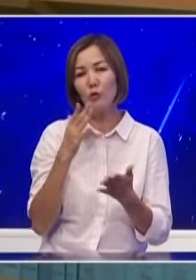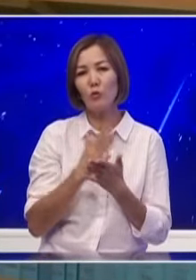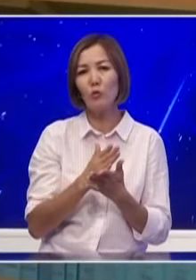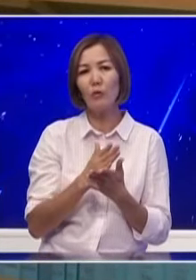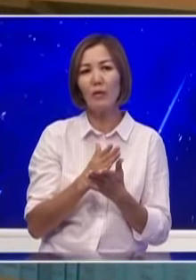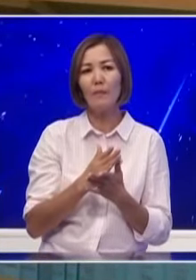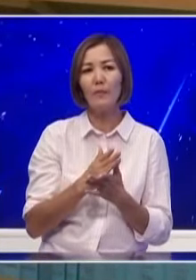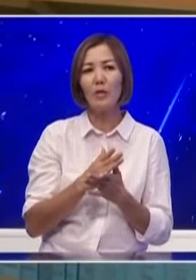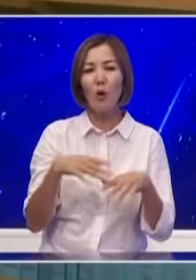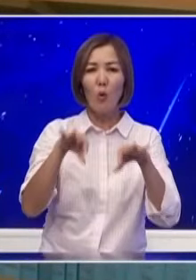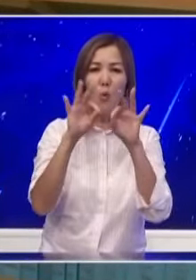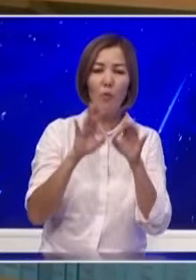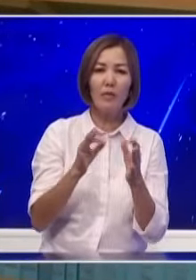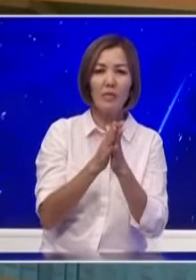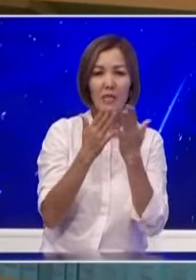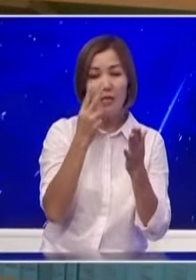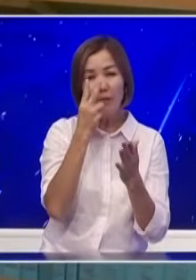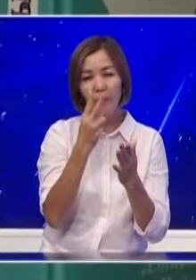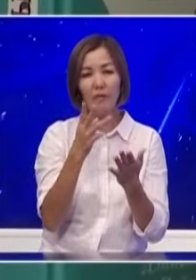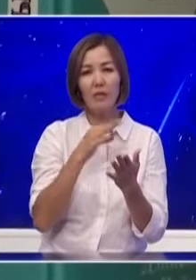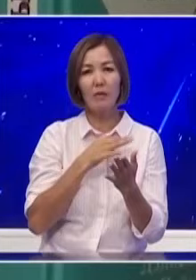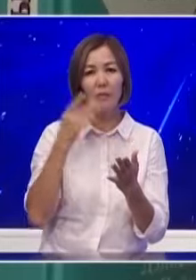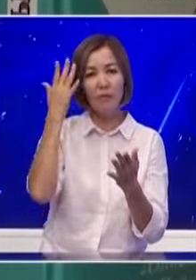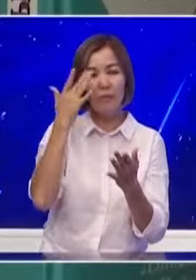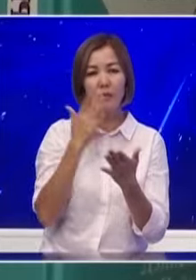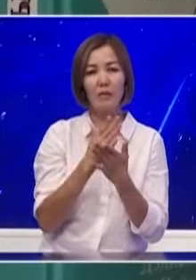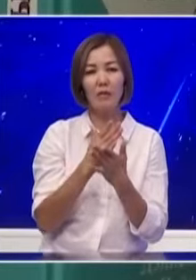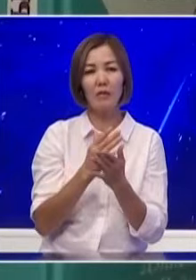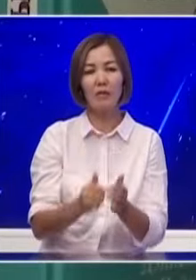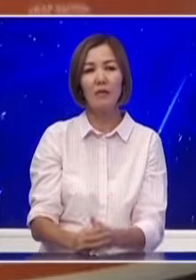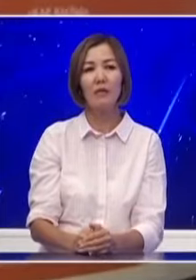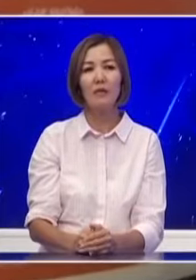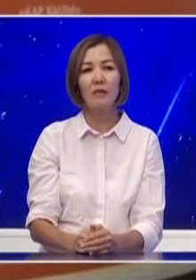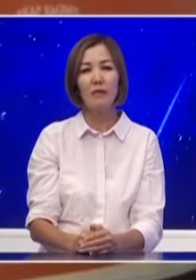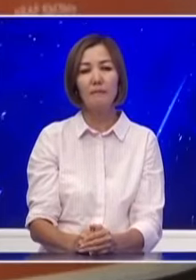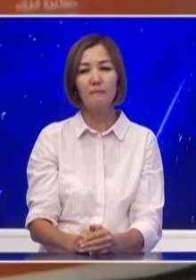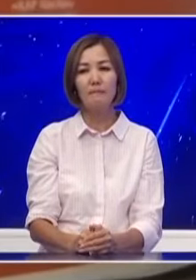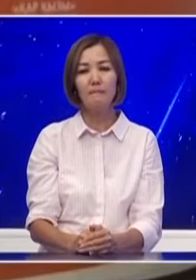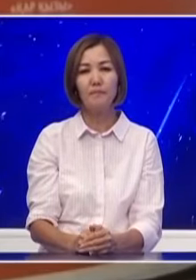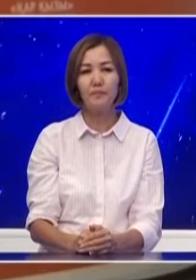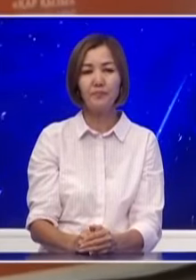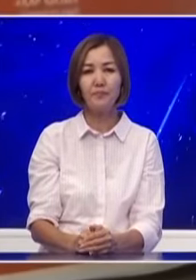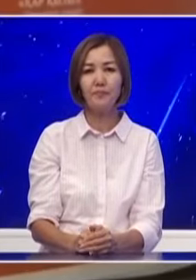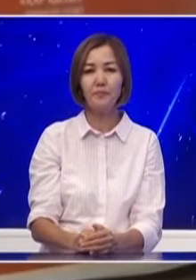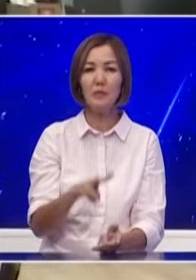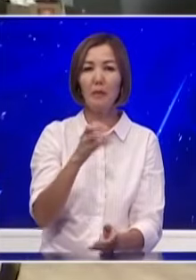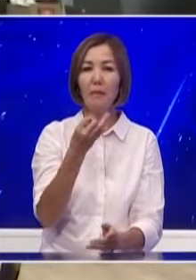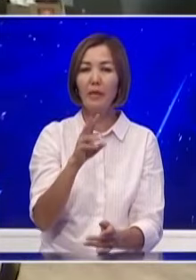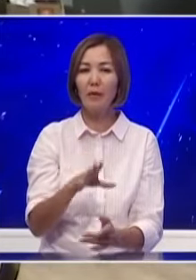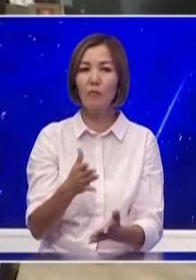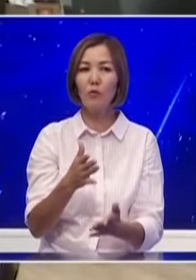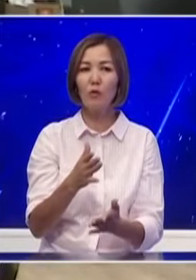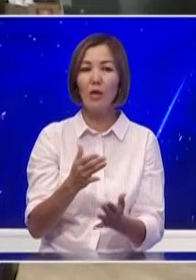любым персонажем из книги, оторваться от реальности и пережить невероятные приключения. К слову, Мирам Гульжабиева